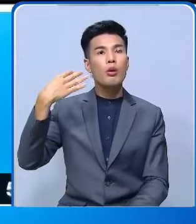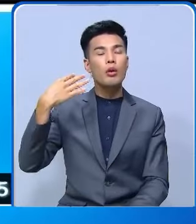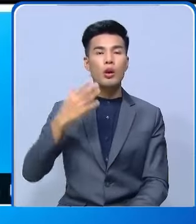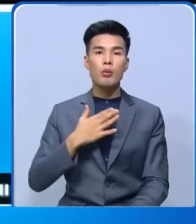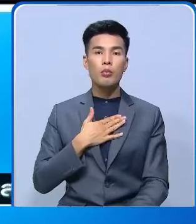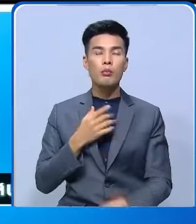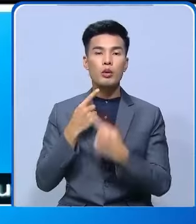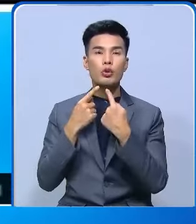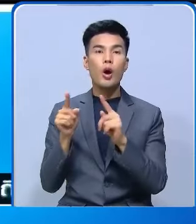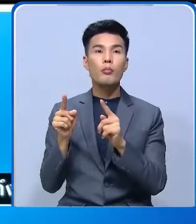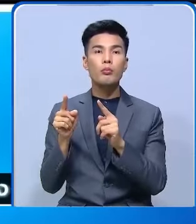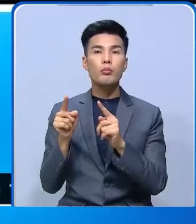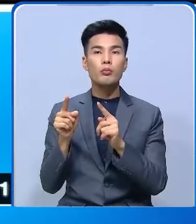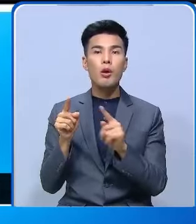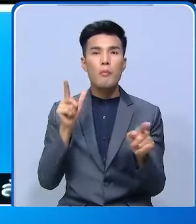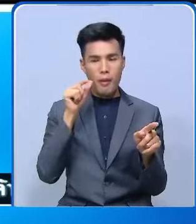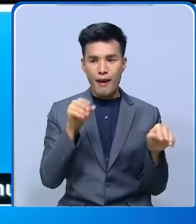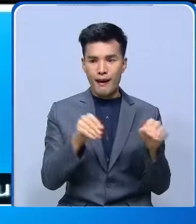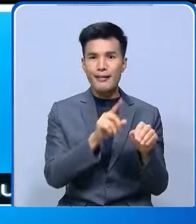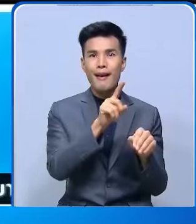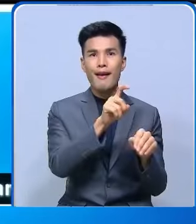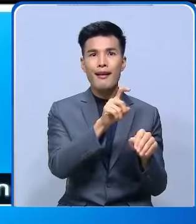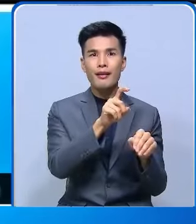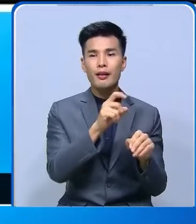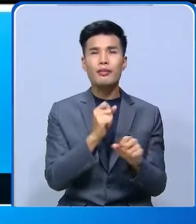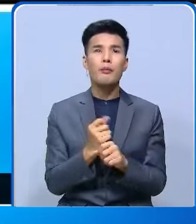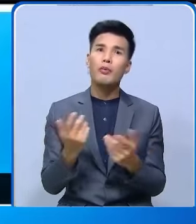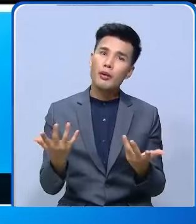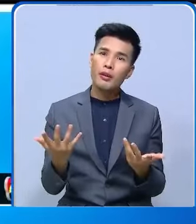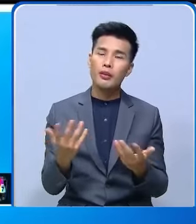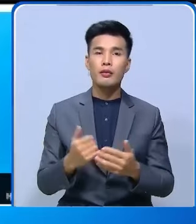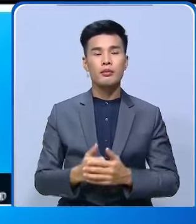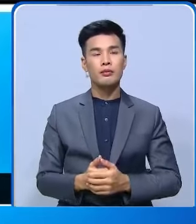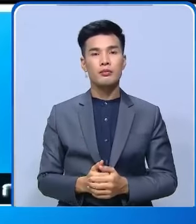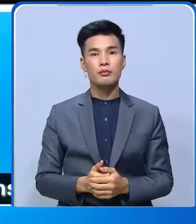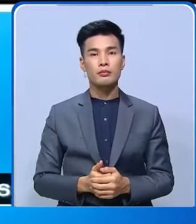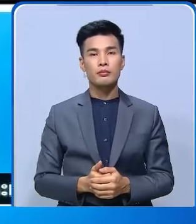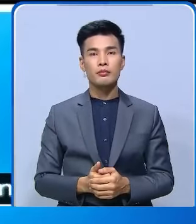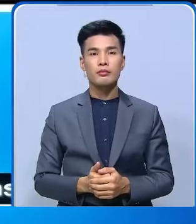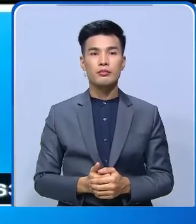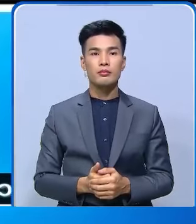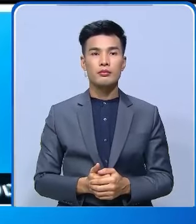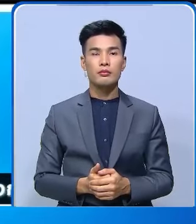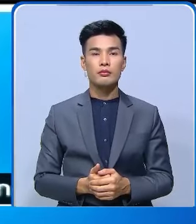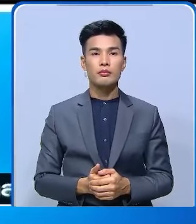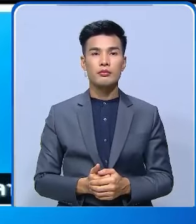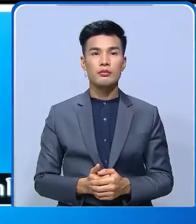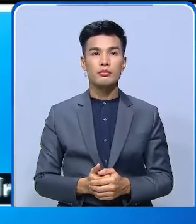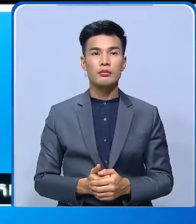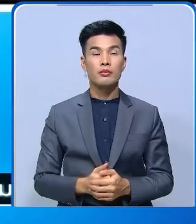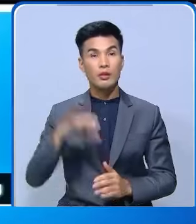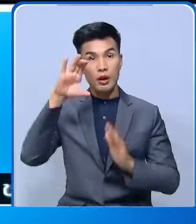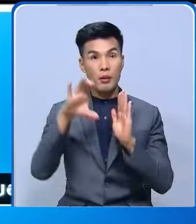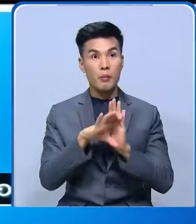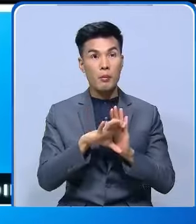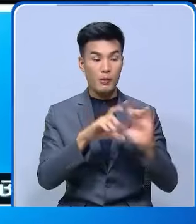ต่อกลับไปว่าแม่ผมกำลังจะตายพี่จะให้ผมทำยังไงครับอ่าเขาก็ส่งเขาถ่ายภาพ